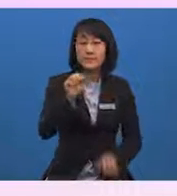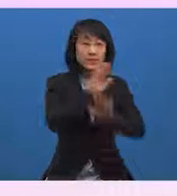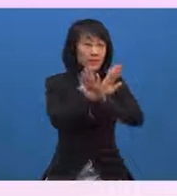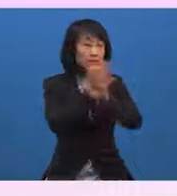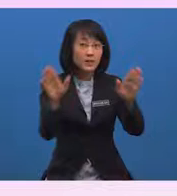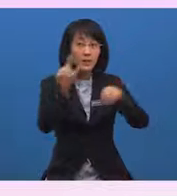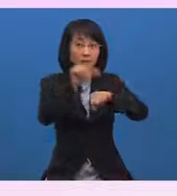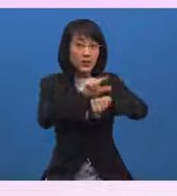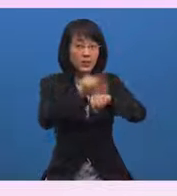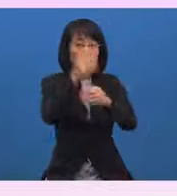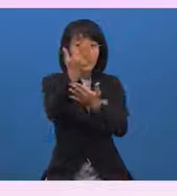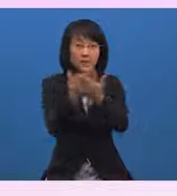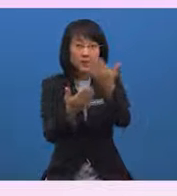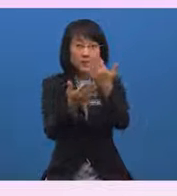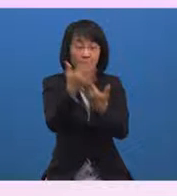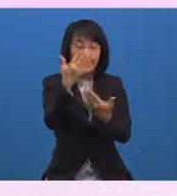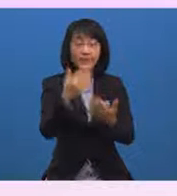tanpa menggunakan tangan?